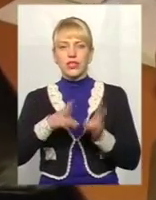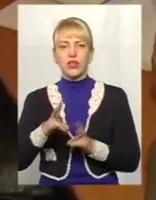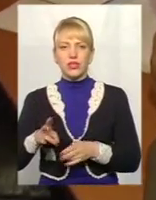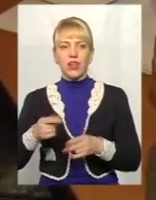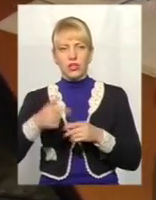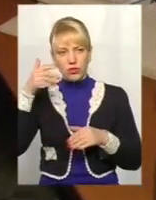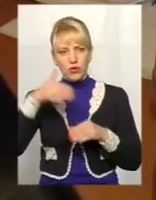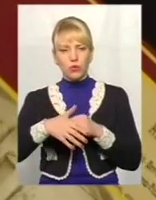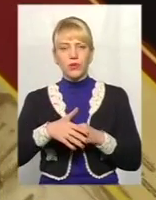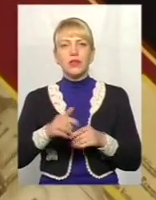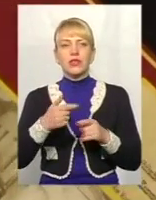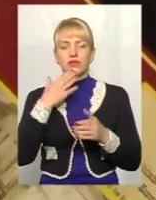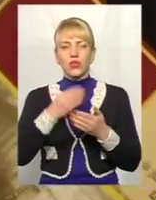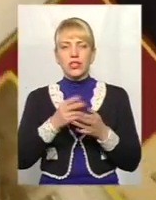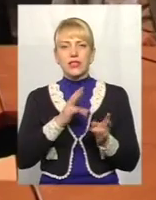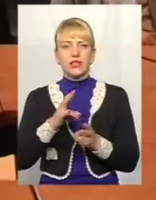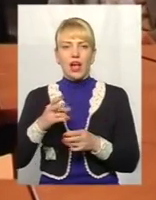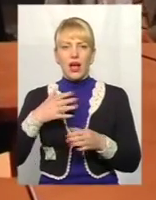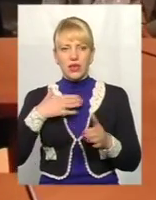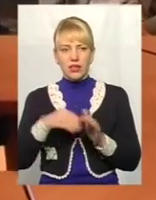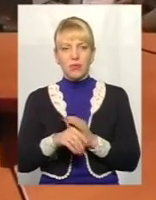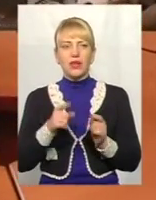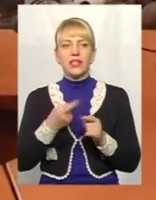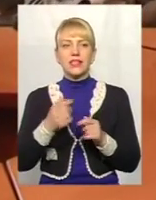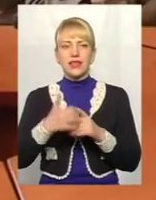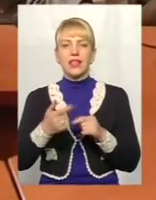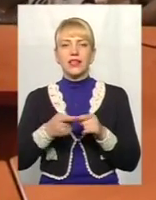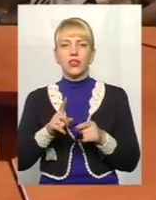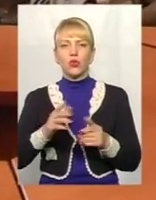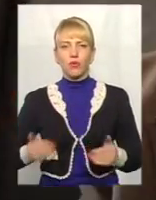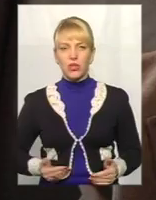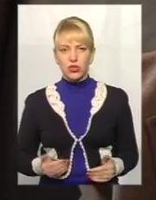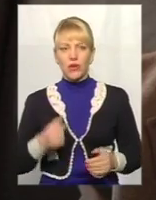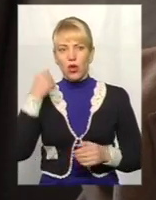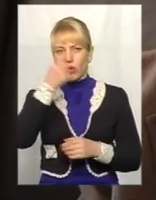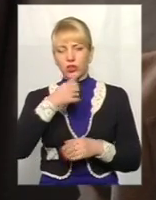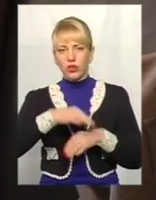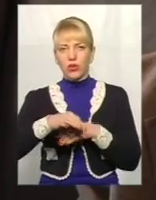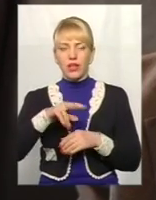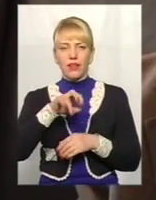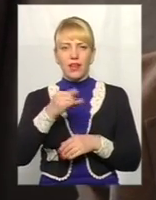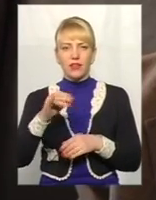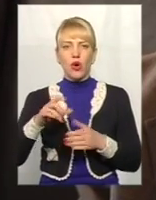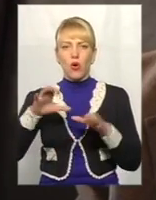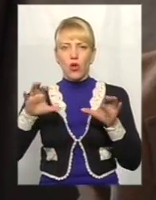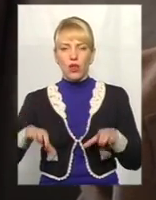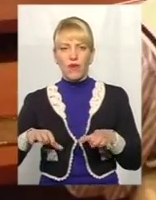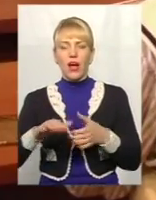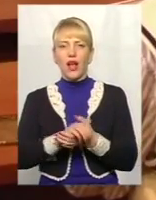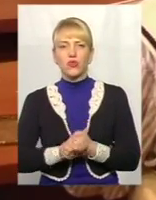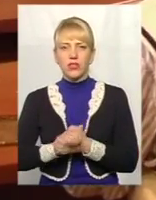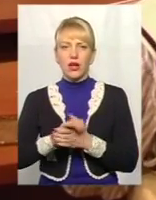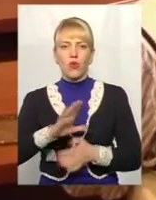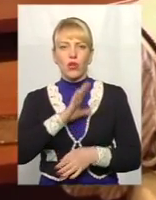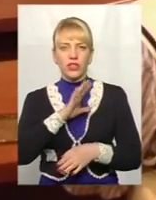власної загибелі. Серед тих, хто пережив страшні роки Голокосту, Борис Ісакович Лаєн, голова Асоціації євреїв колишніх в'язнів гетто